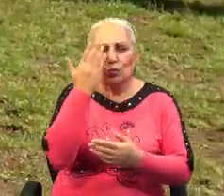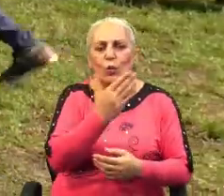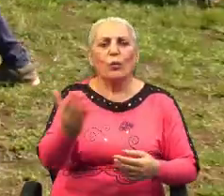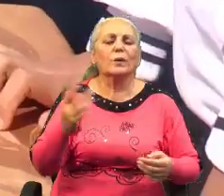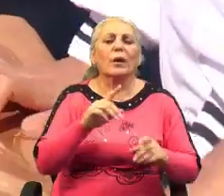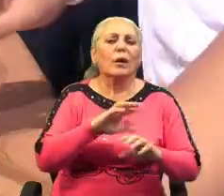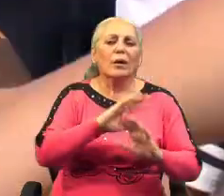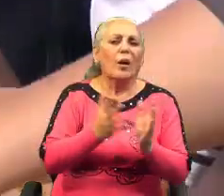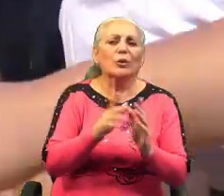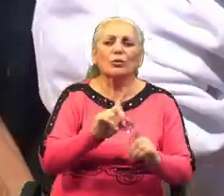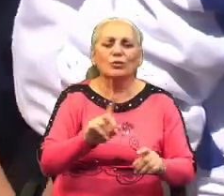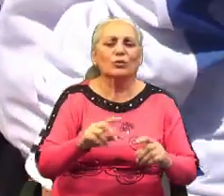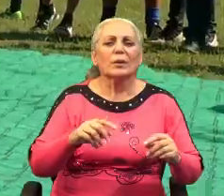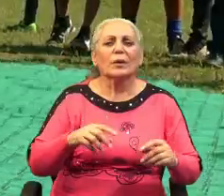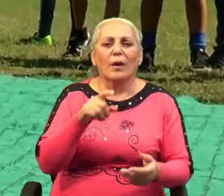լախտի, քաշոցի, հյակլորախաղ։